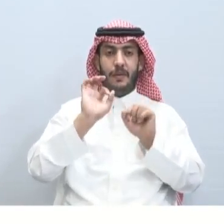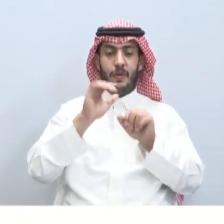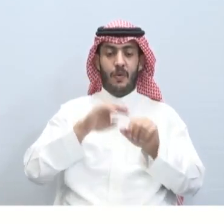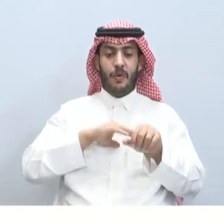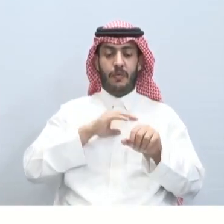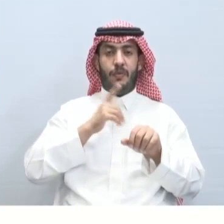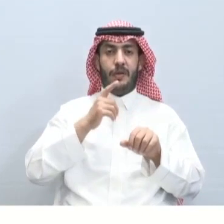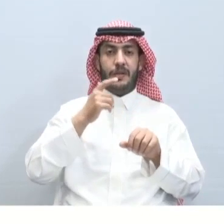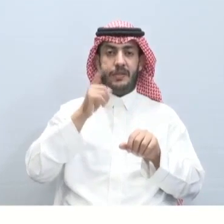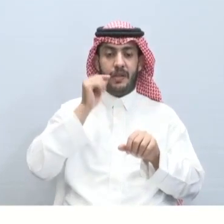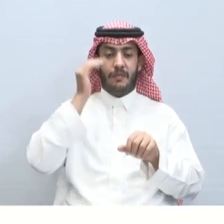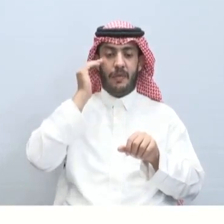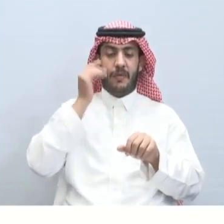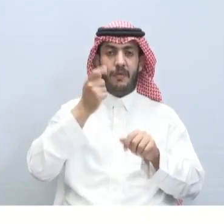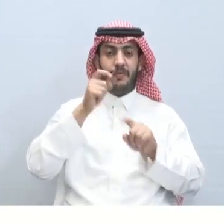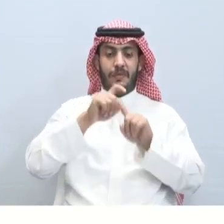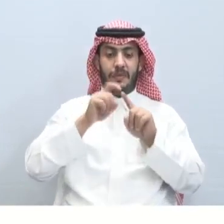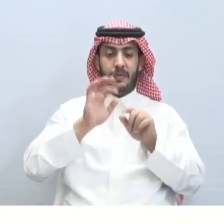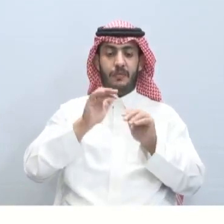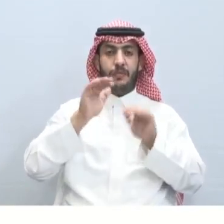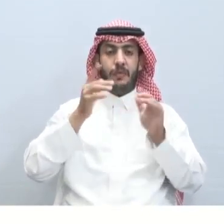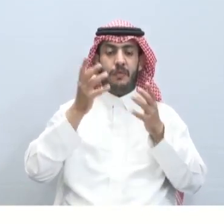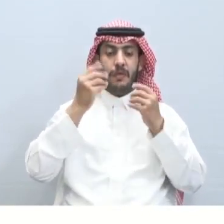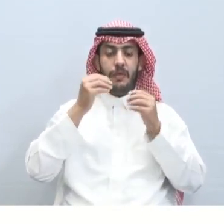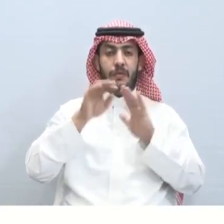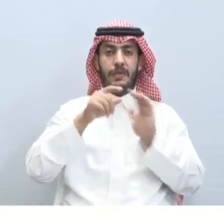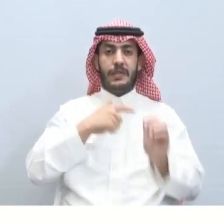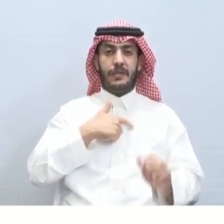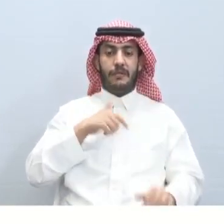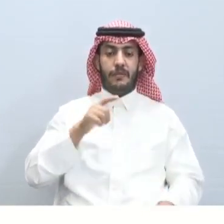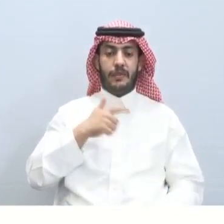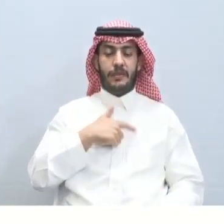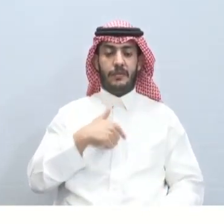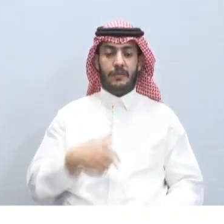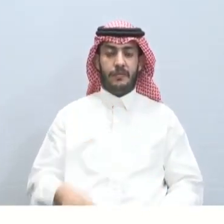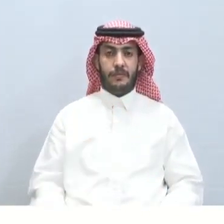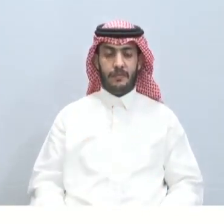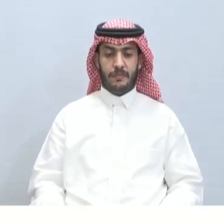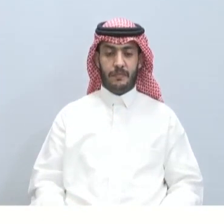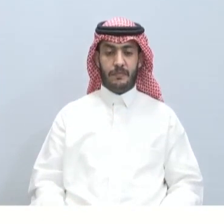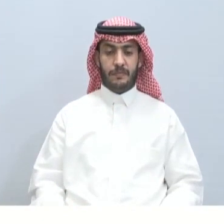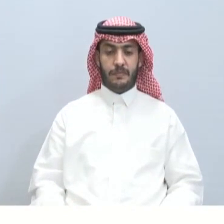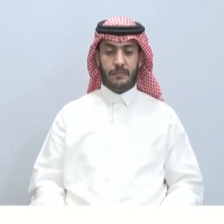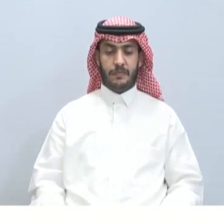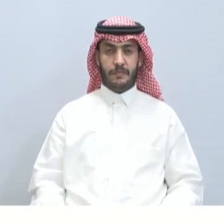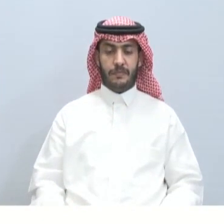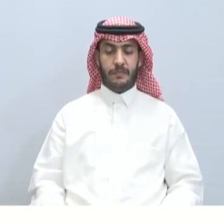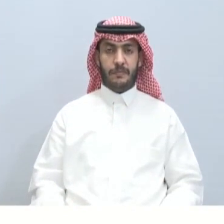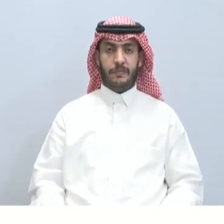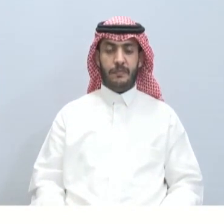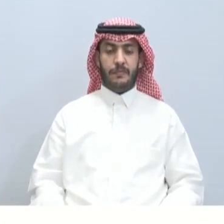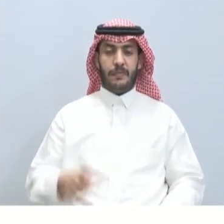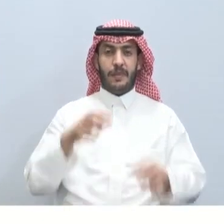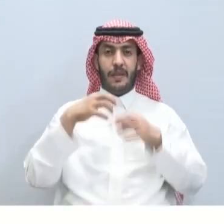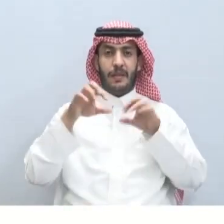العمر والجنس والدخل والمستوى التعليمي ماذا تسمى هذه الاستراتيجيه حينما